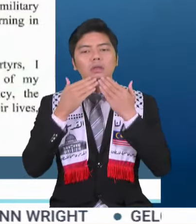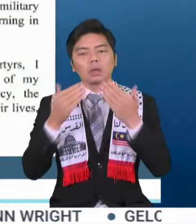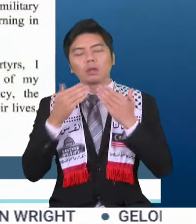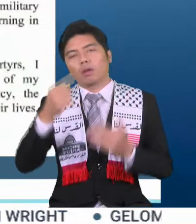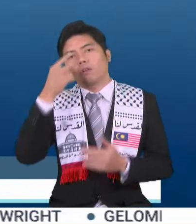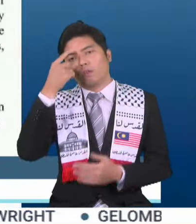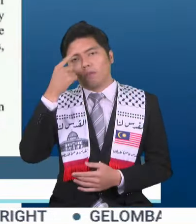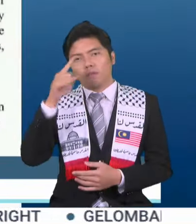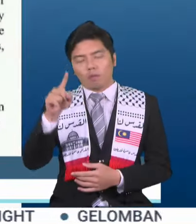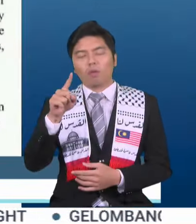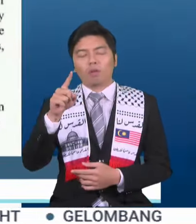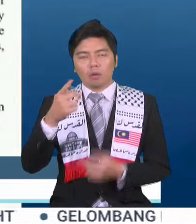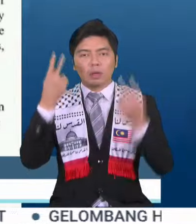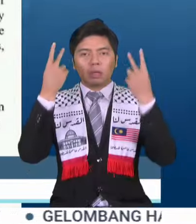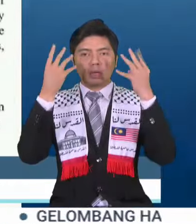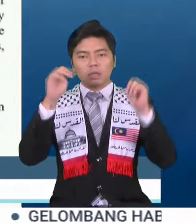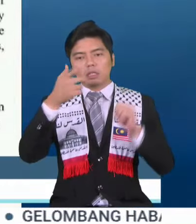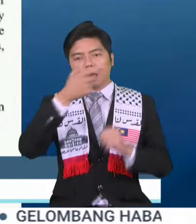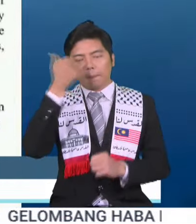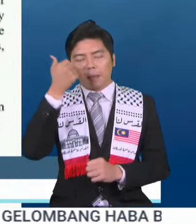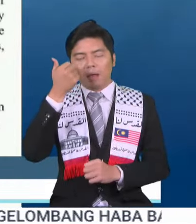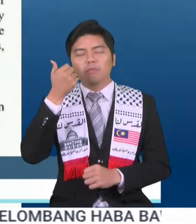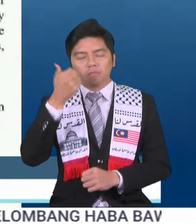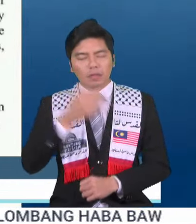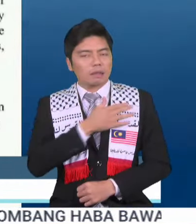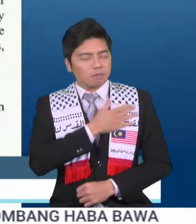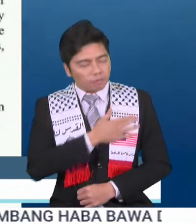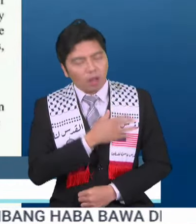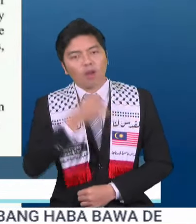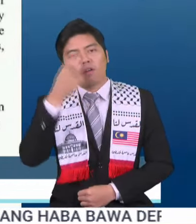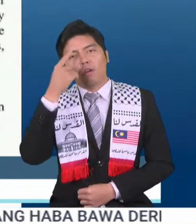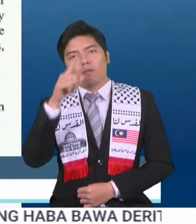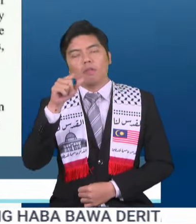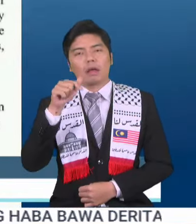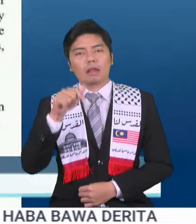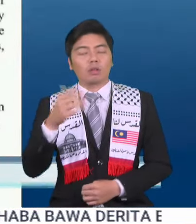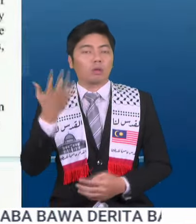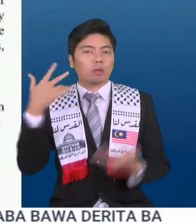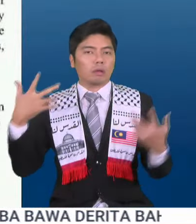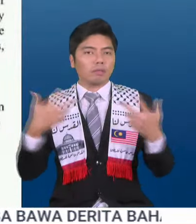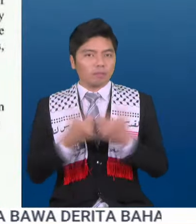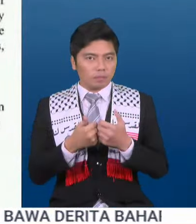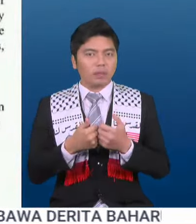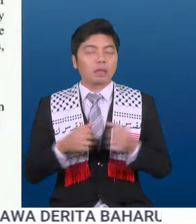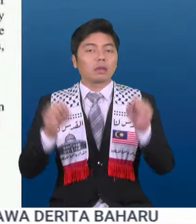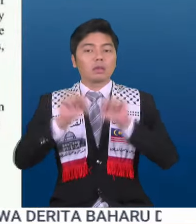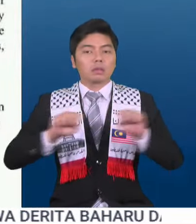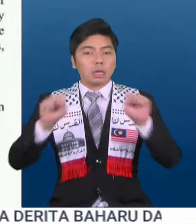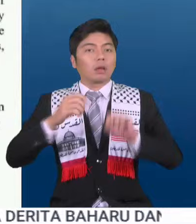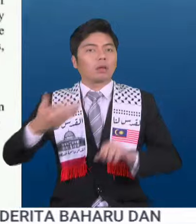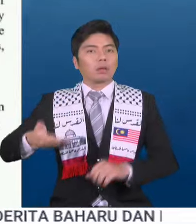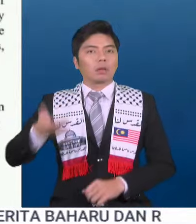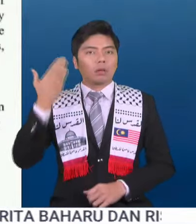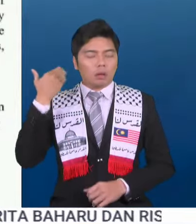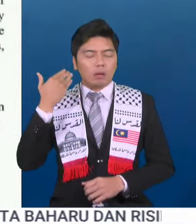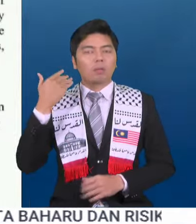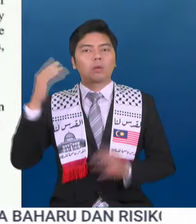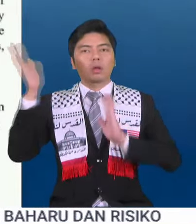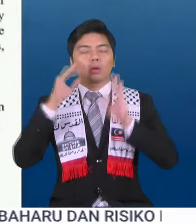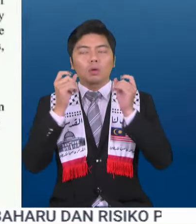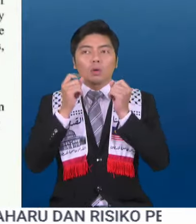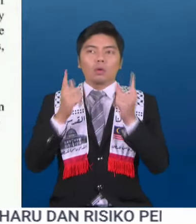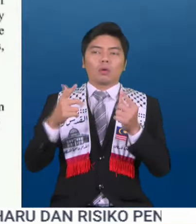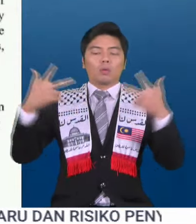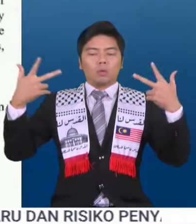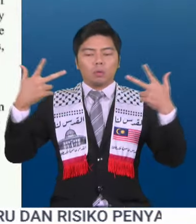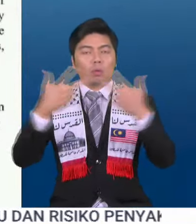kasih kepada Erdogan atas keprihatinan beliau terhadap insiden berkenaan. Selasa lepas, negara dikejutkan dengan nahas